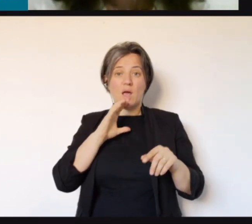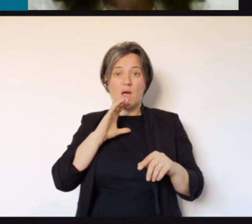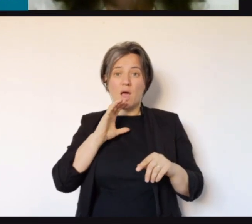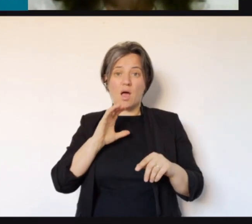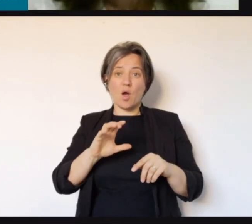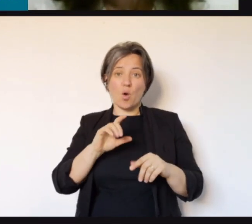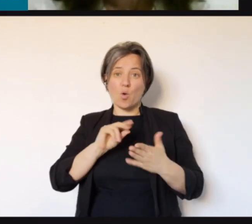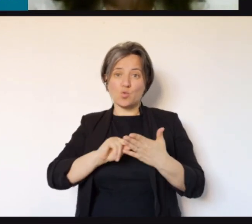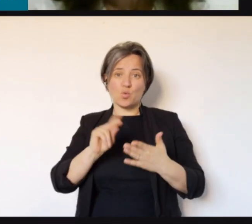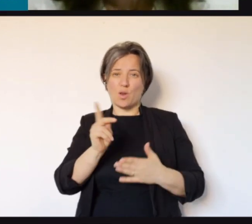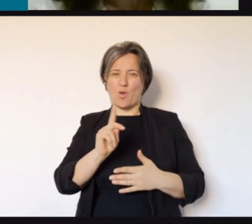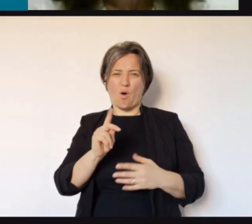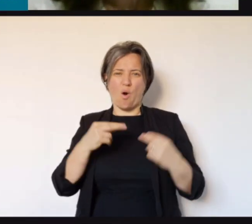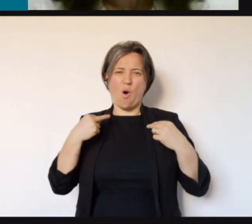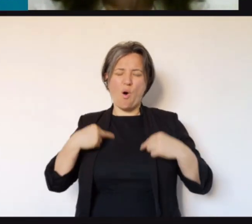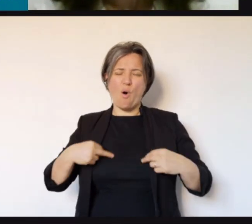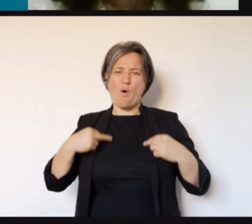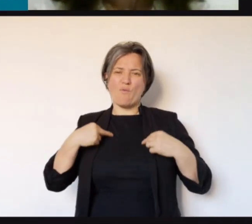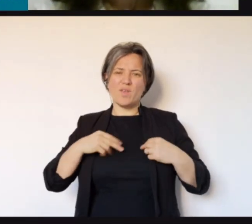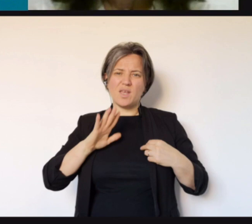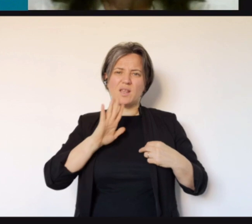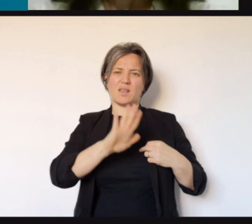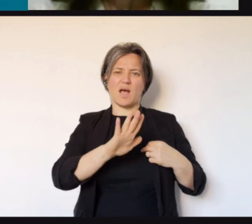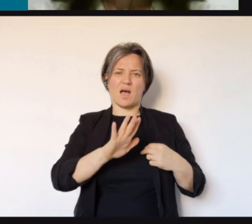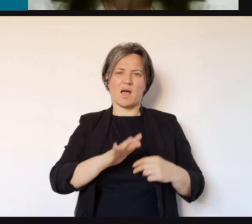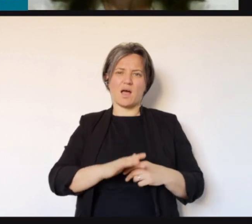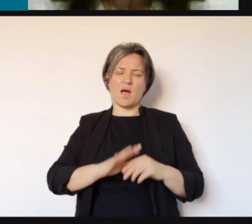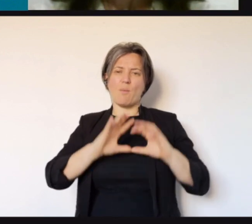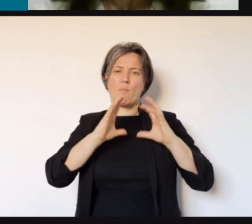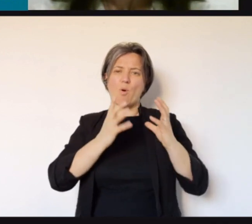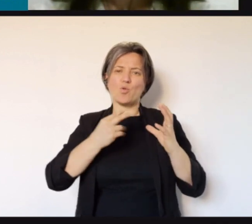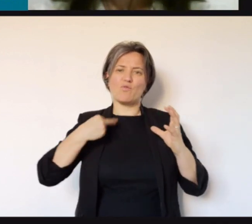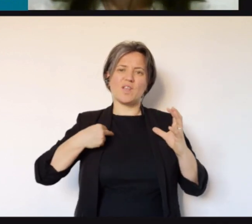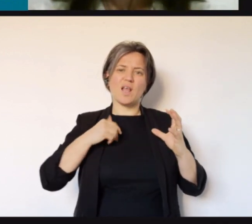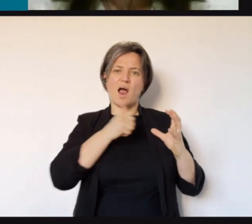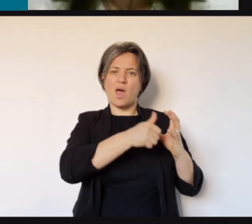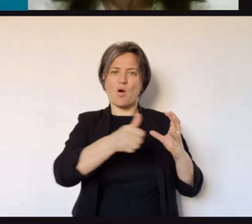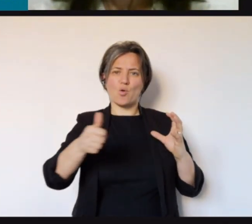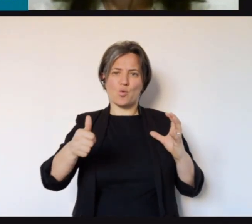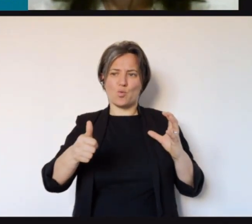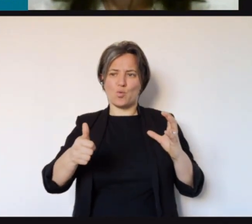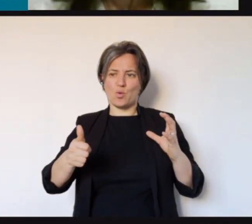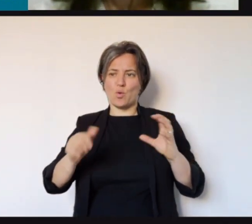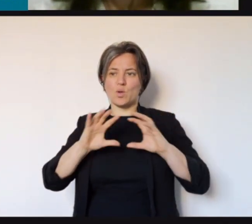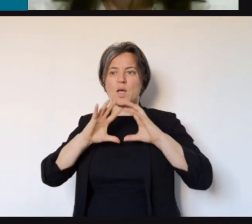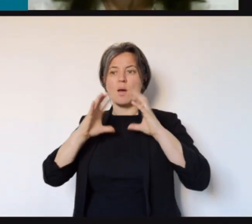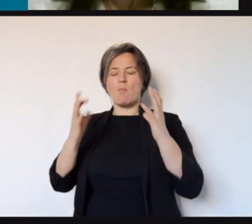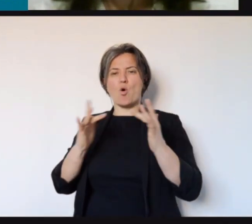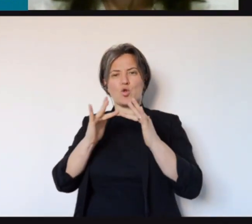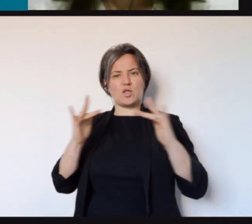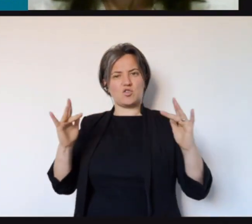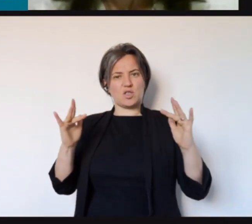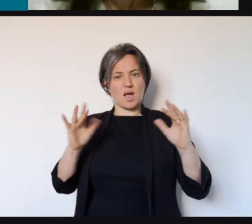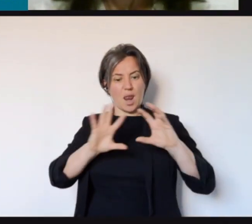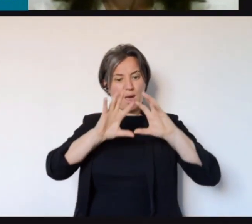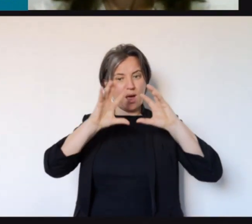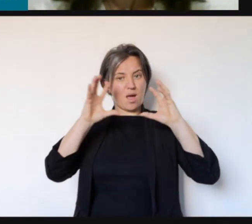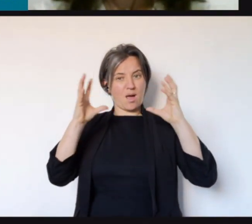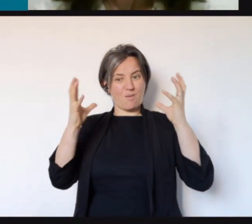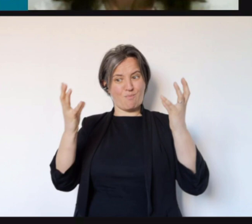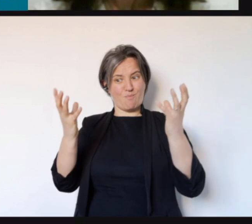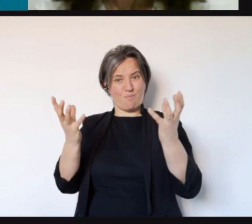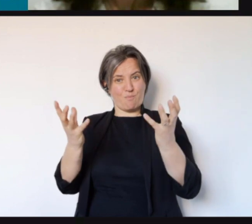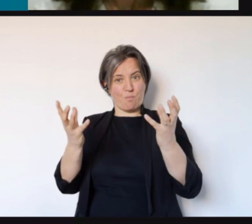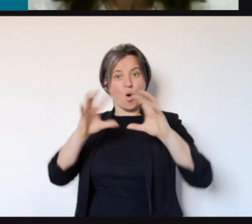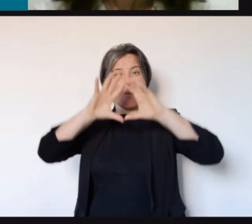è più una questione di mondo, di vita, di mondo vitale delle persone. Se il digitale è